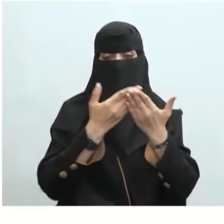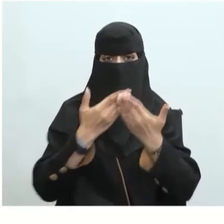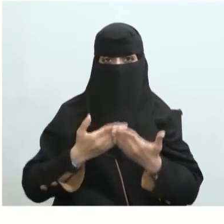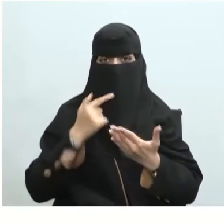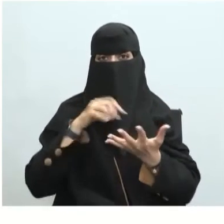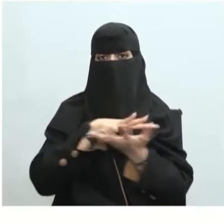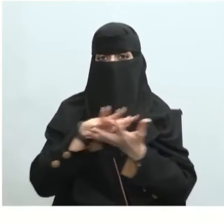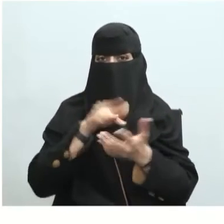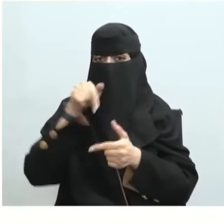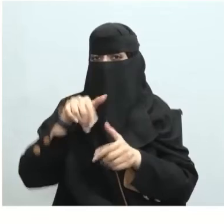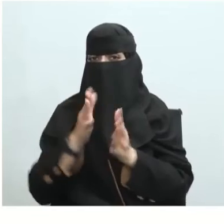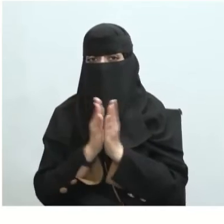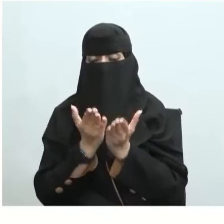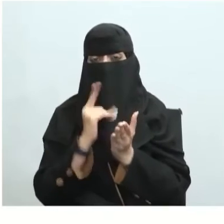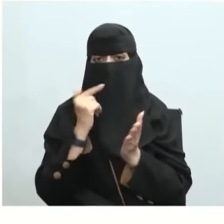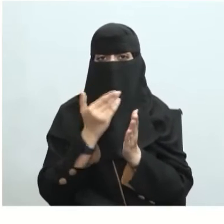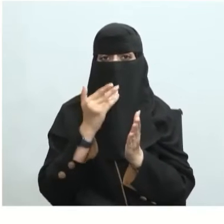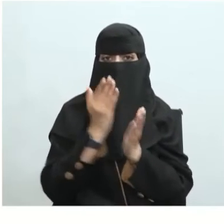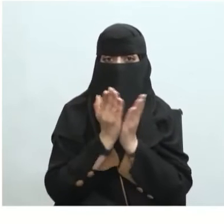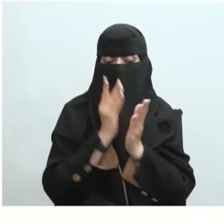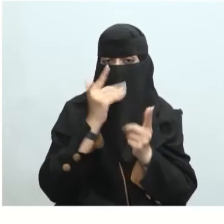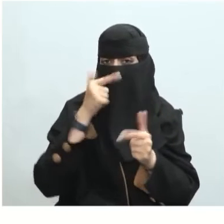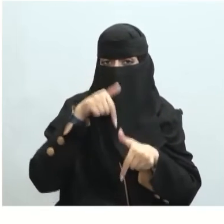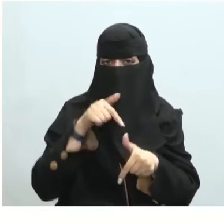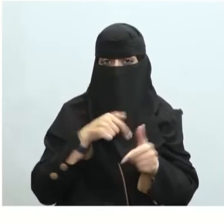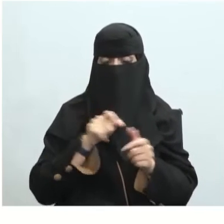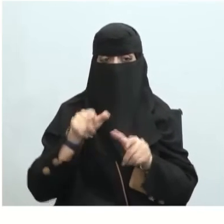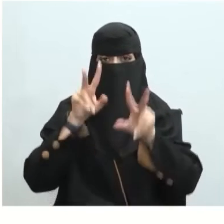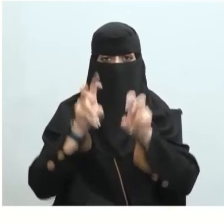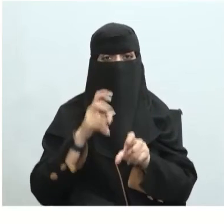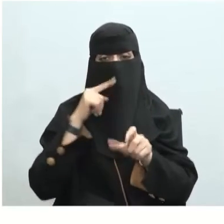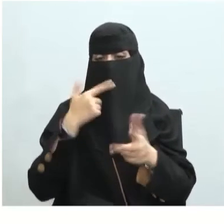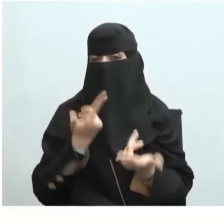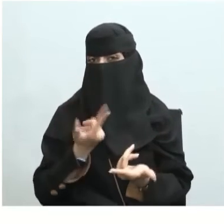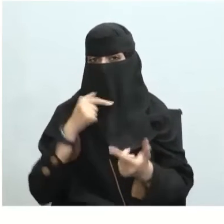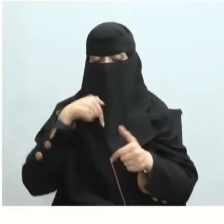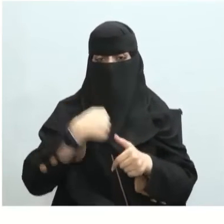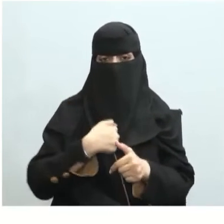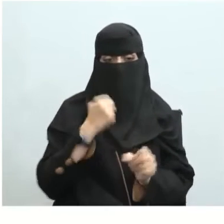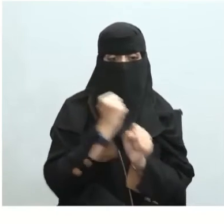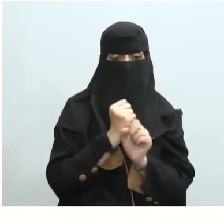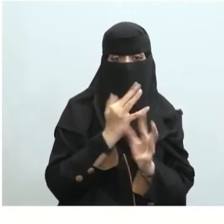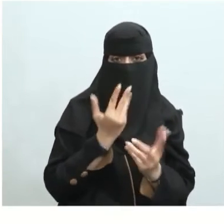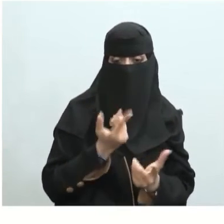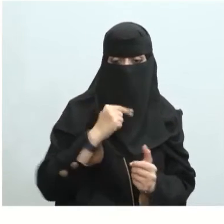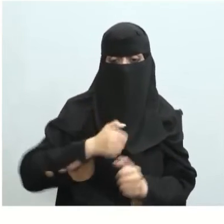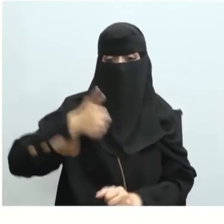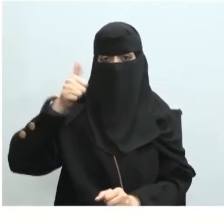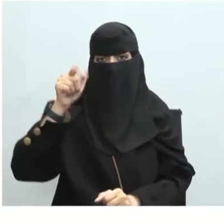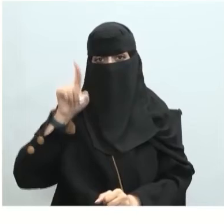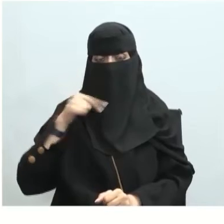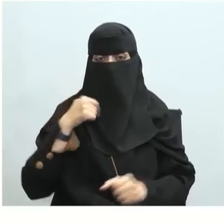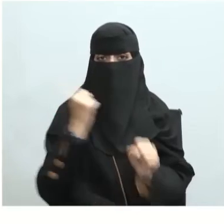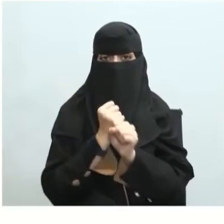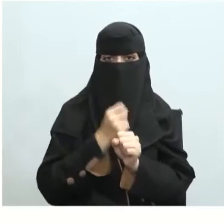مشكلات مدرستك وفي تقديم الحلول المناسبه لها من خلال تمثيل الدور وهذا تمثيل الادوار الف اعمل مع